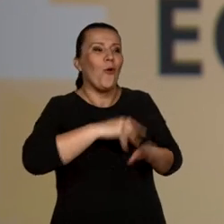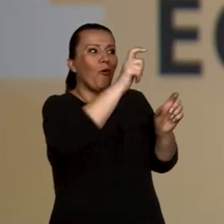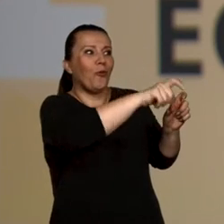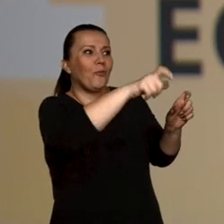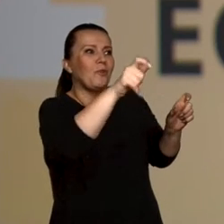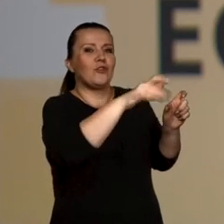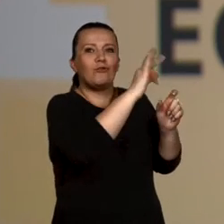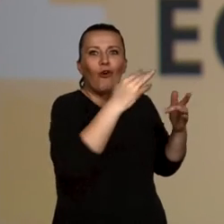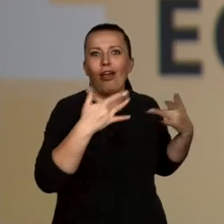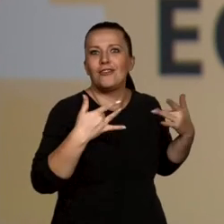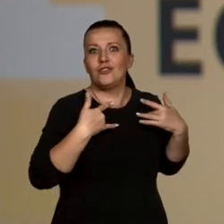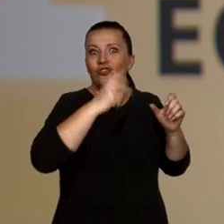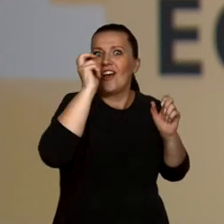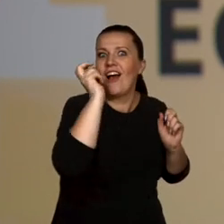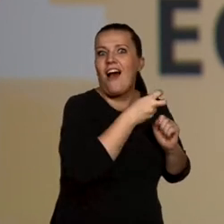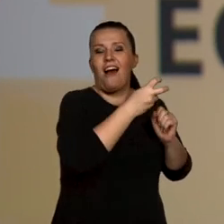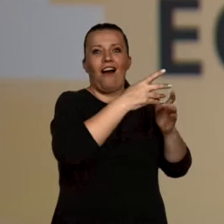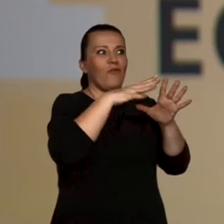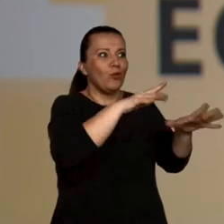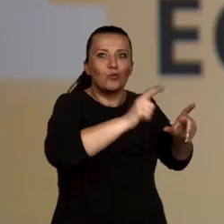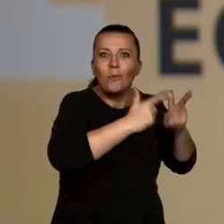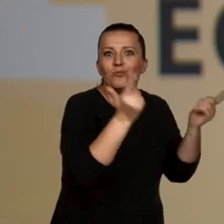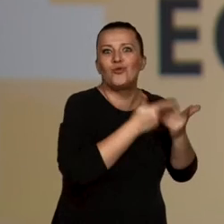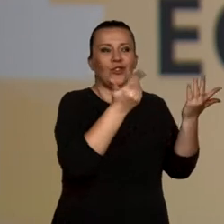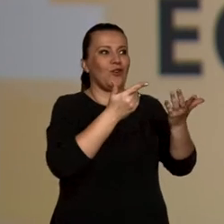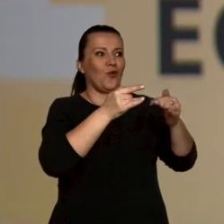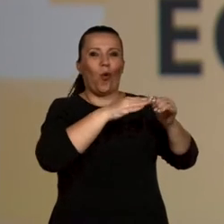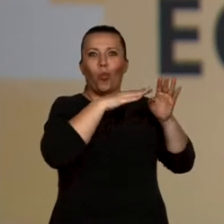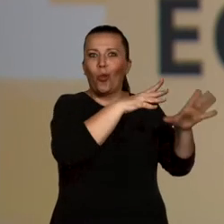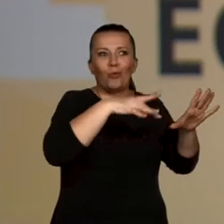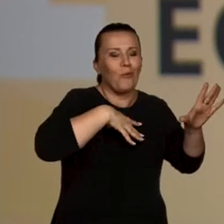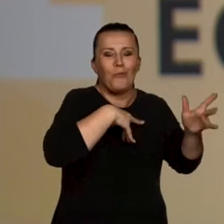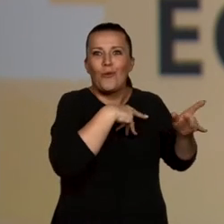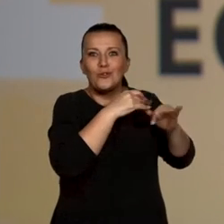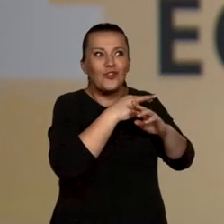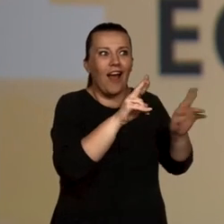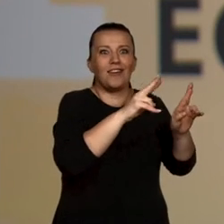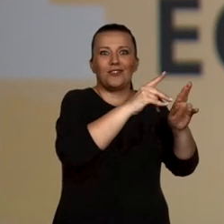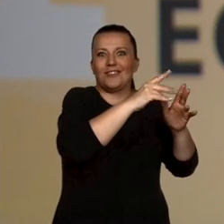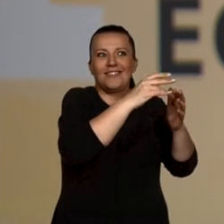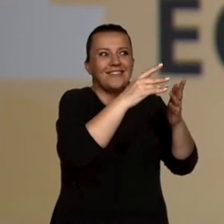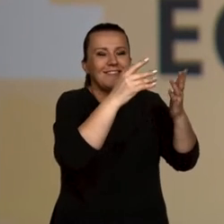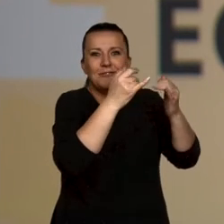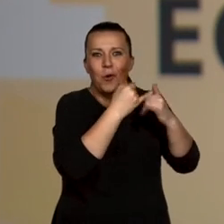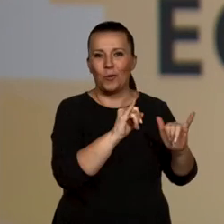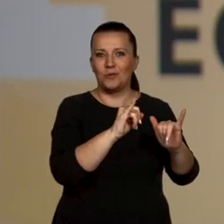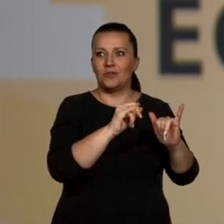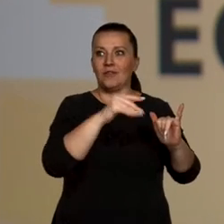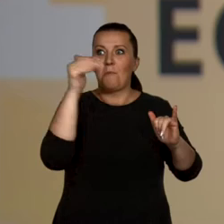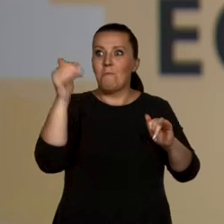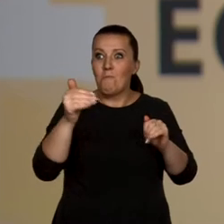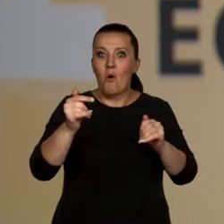ciekawych, interesujących, mających wiele przygód, wiele rzeczy do powiedzenia, intrygujących i frapujących. Możesz ją przeżyć